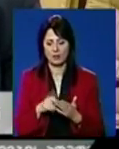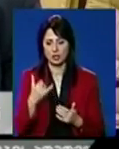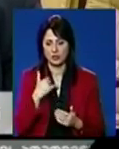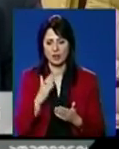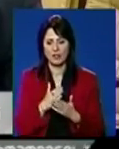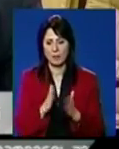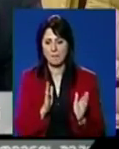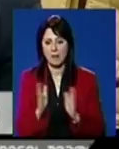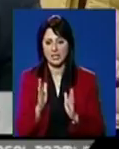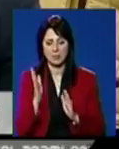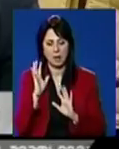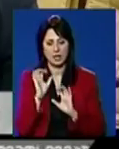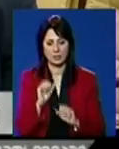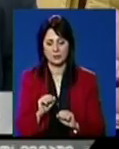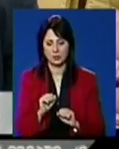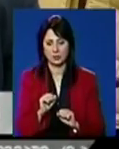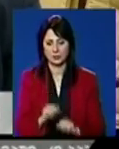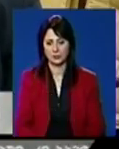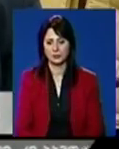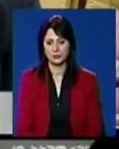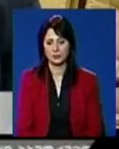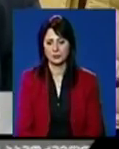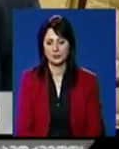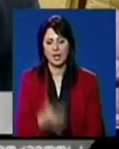გვაქვს მაქსიმალური მხარდაჭერა